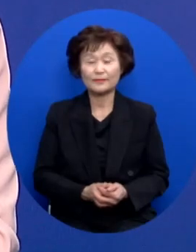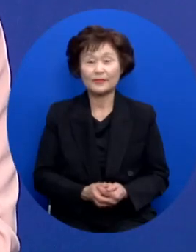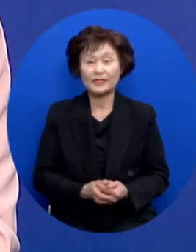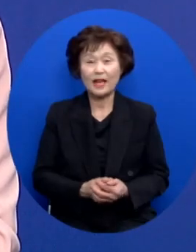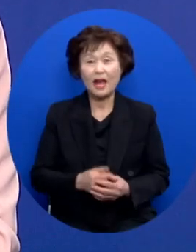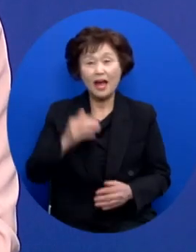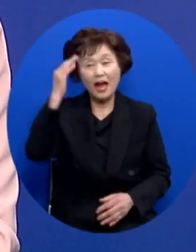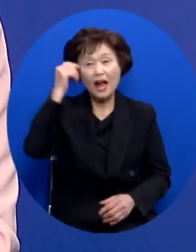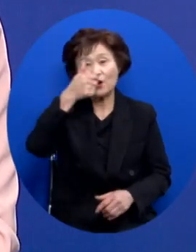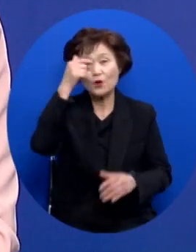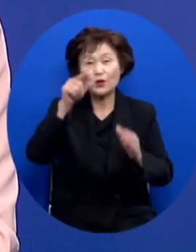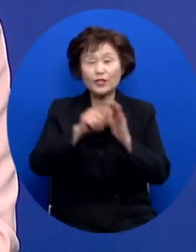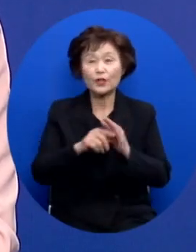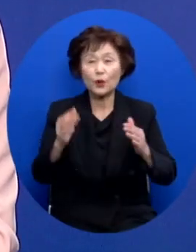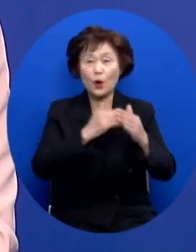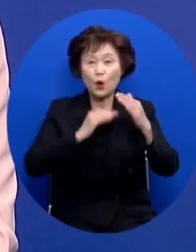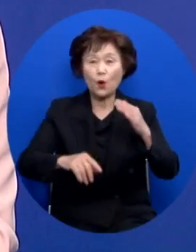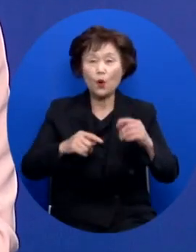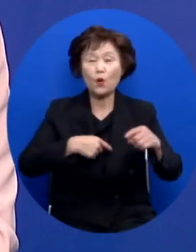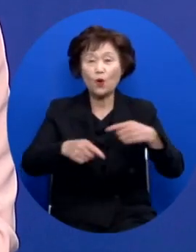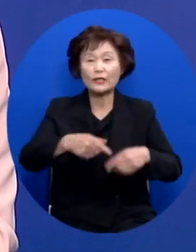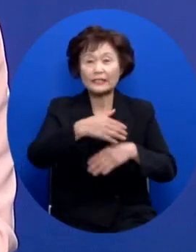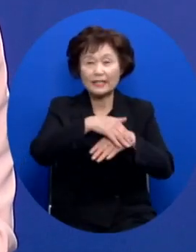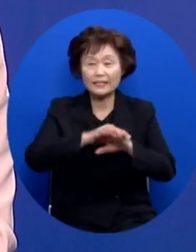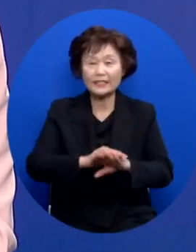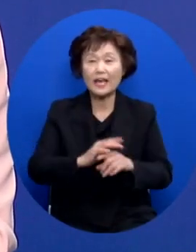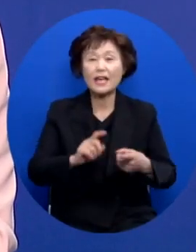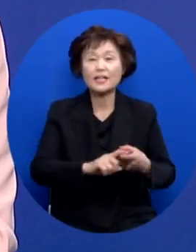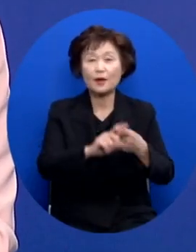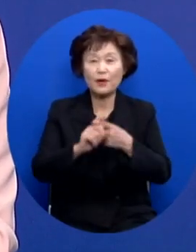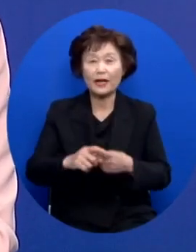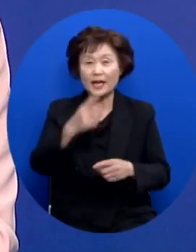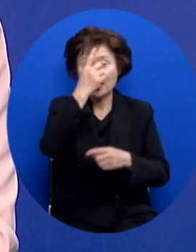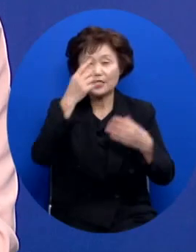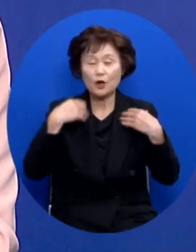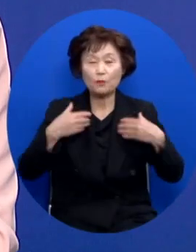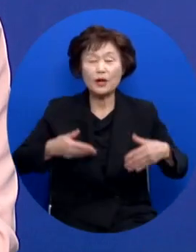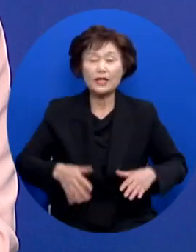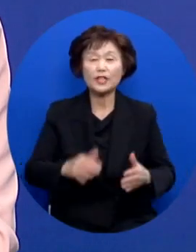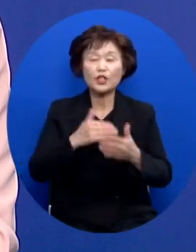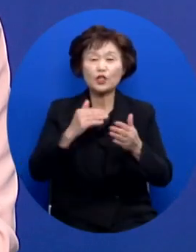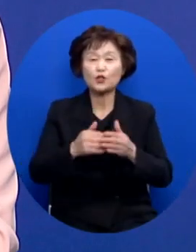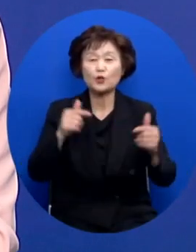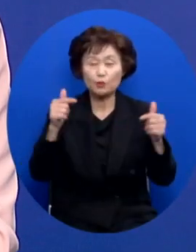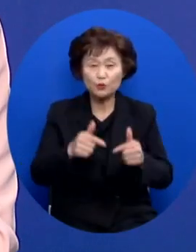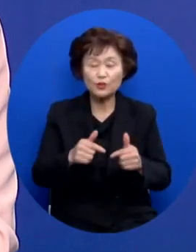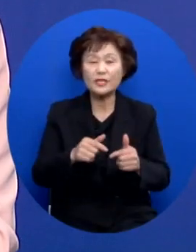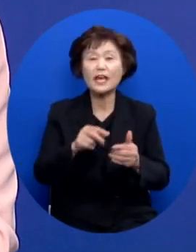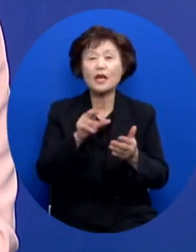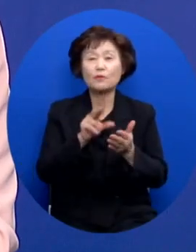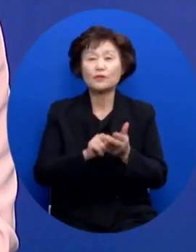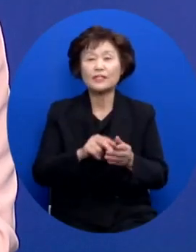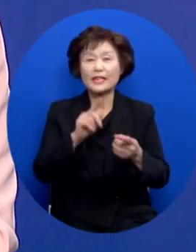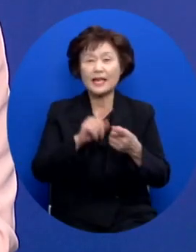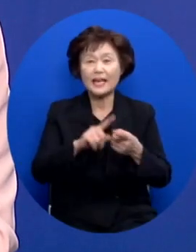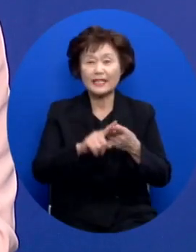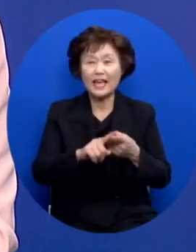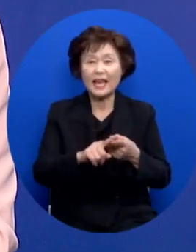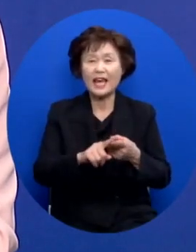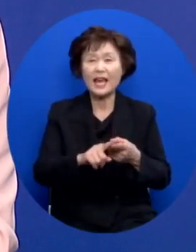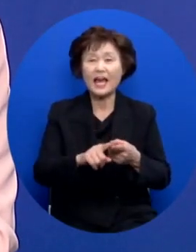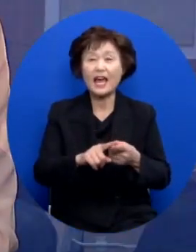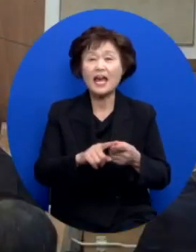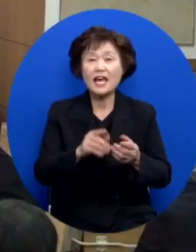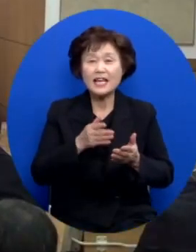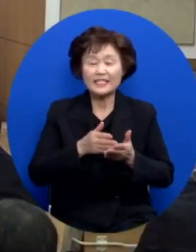한국 기독교 공공정책 협의회가 정부의 저출산 위기 극복을 위한 범국가 대책팀 구성을 제안하는 성명을